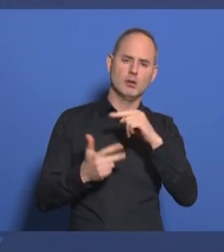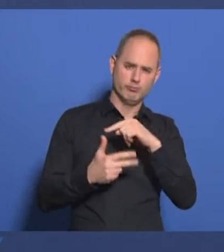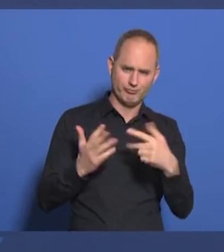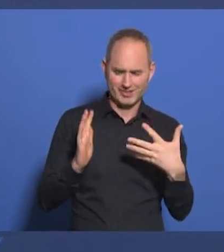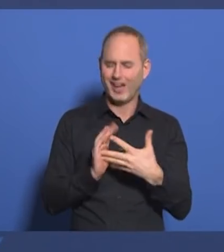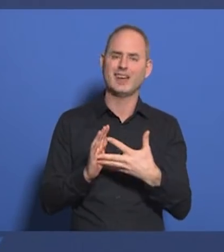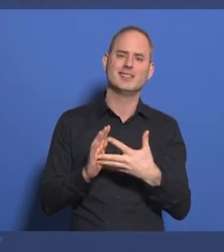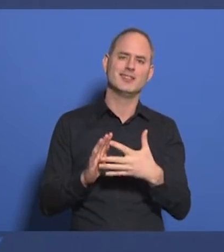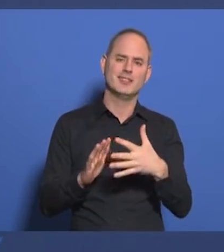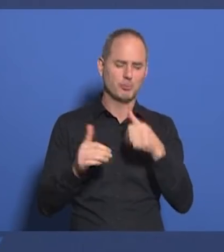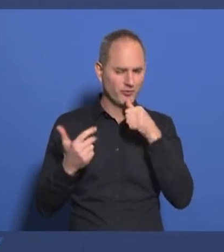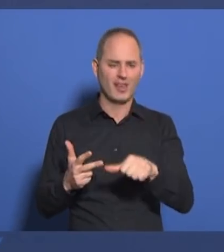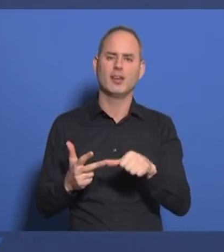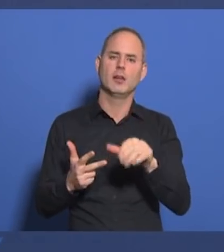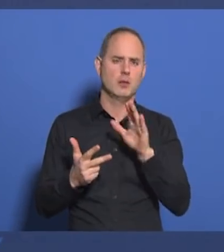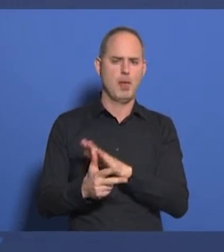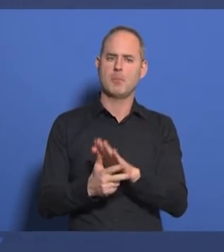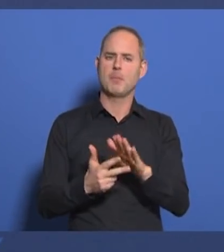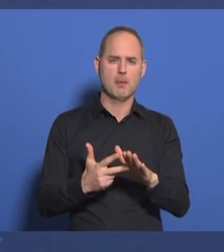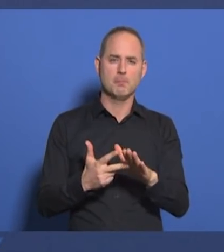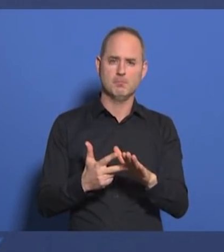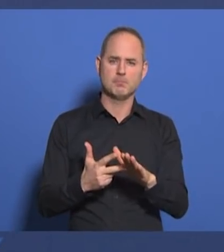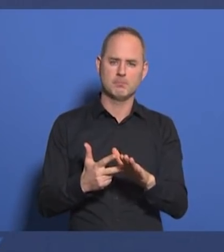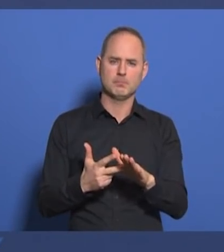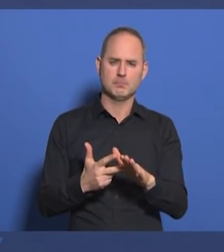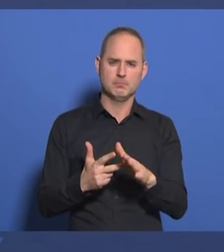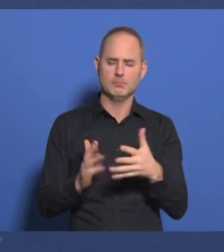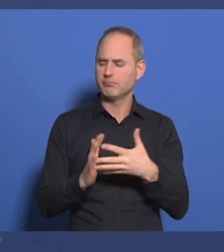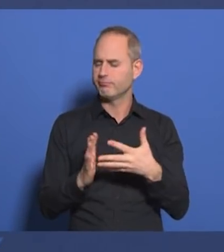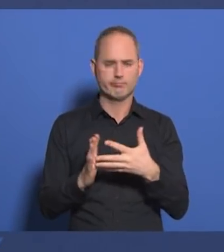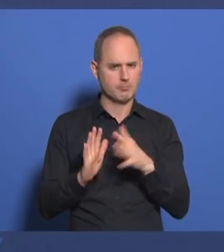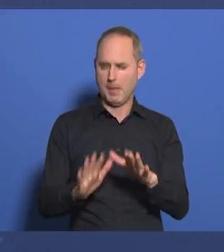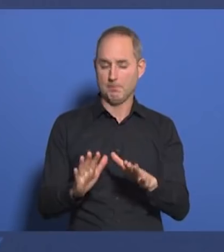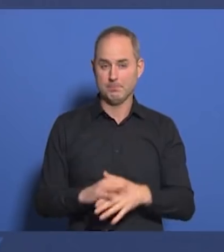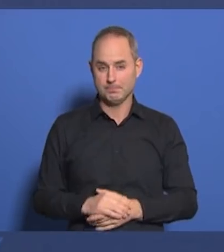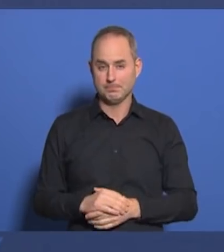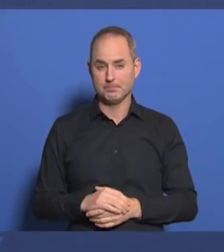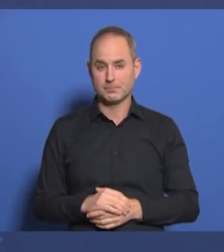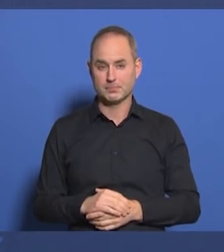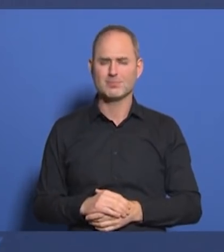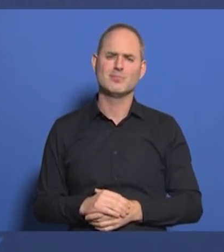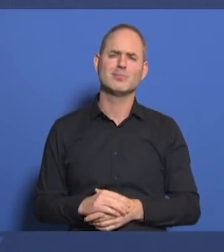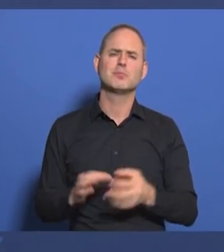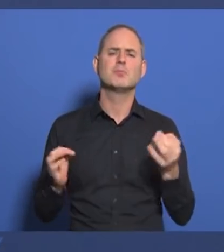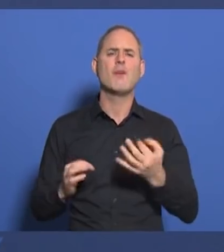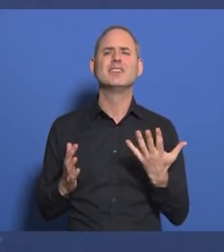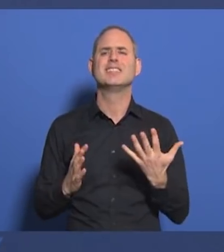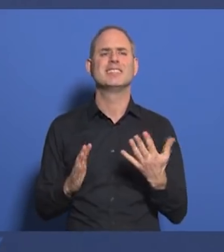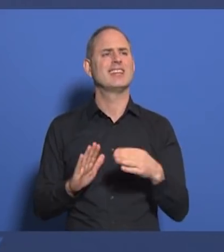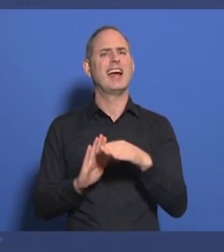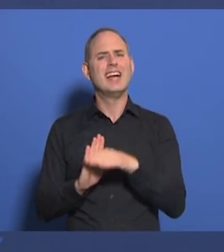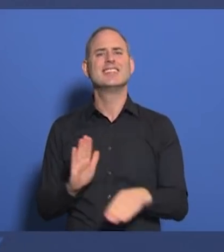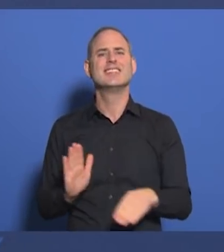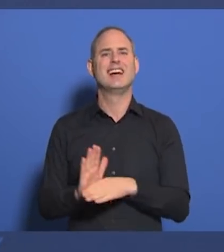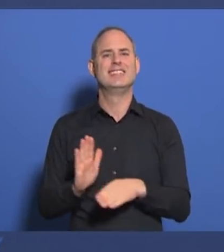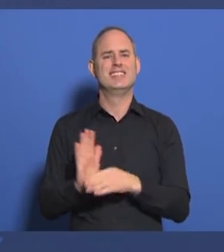Testpflichten und Nachweispflichten vorzusehen. Hier geht es immer darum, dass wir eine Rechtsgrundlage dafür brauchen, die man dann natürlich nur zieht,